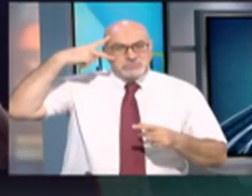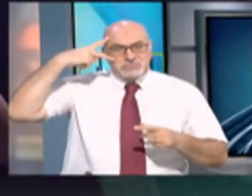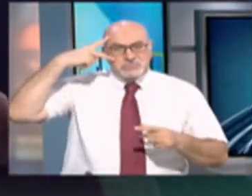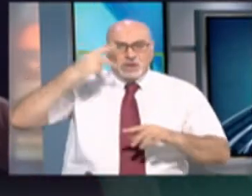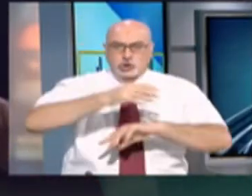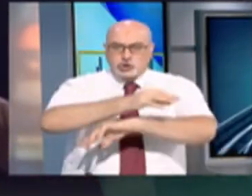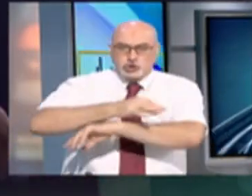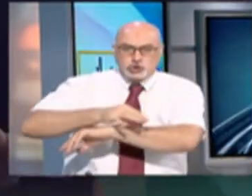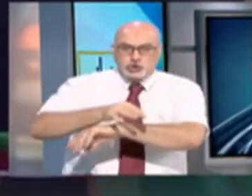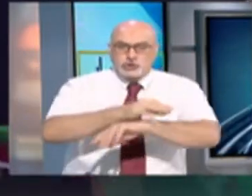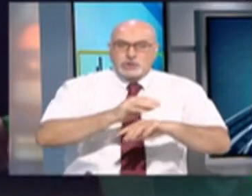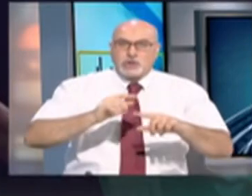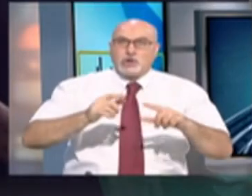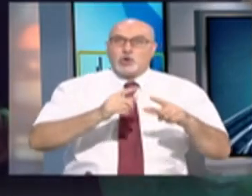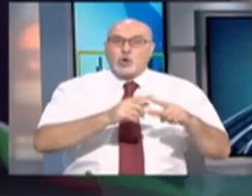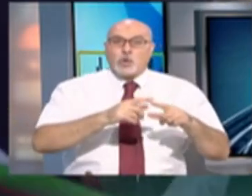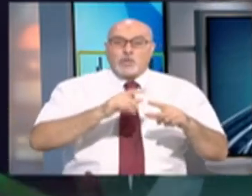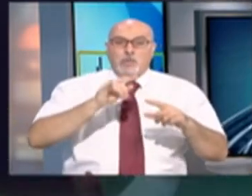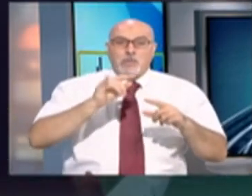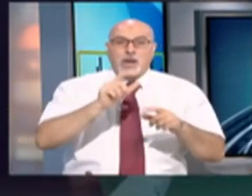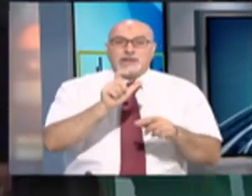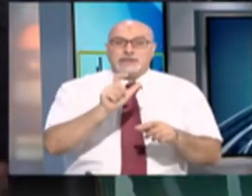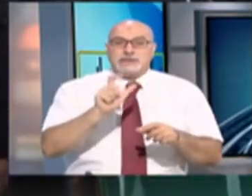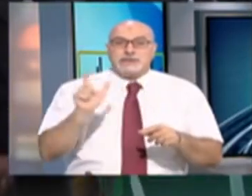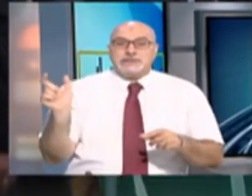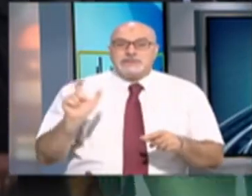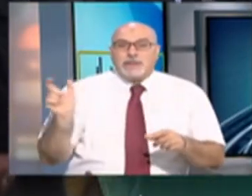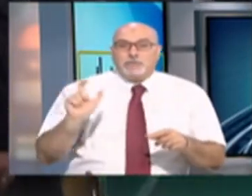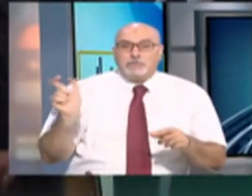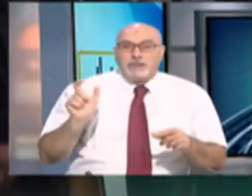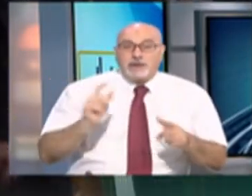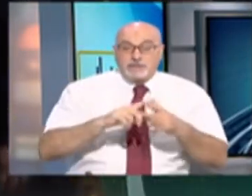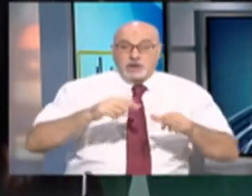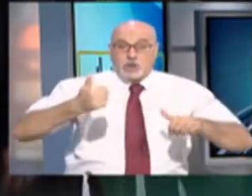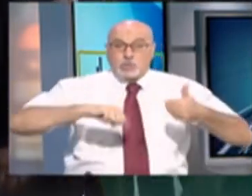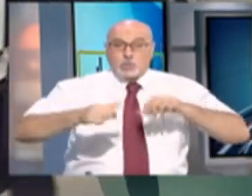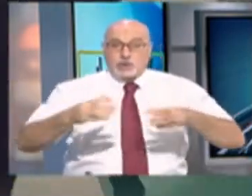بامتياز تجمع بين الطابع الإسلامي والنمط المعماري المعاصر.